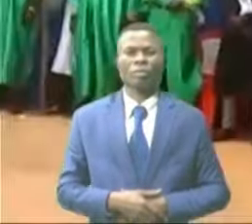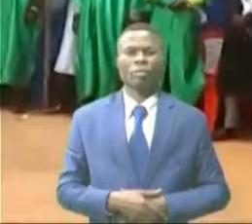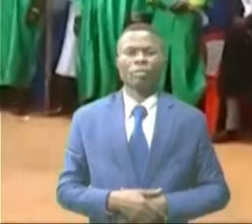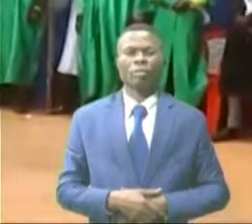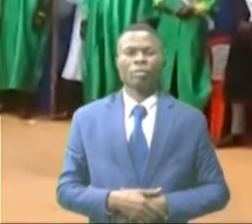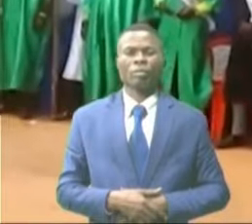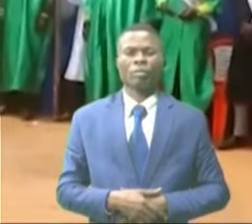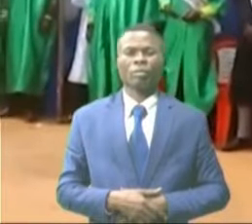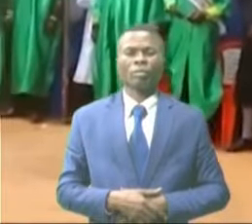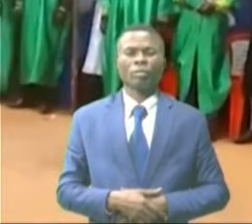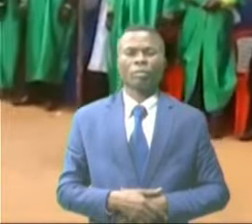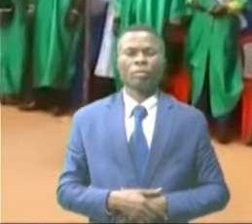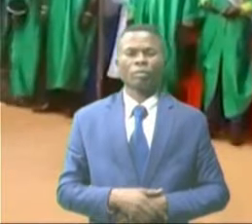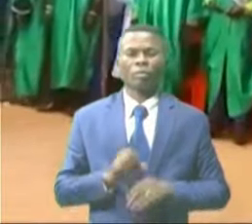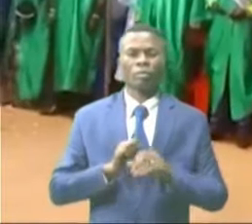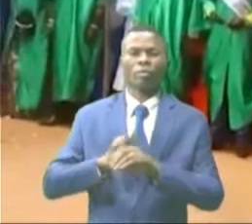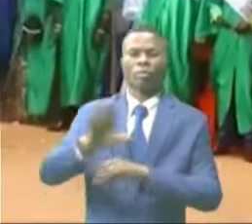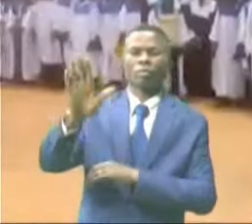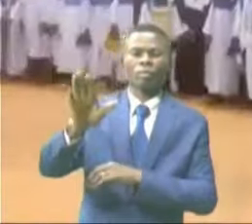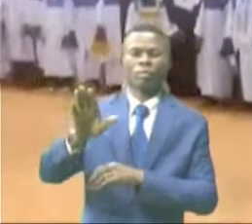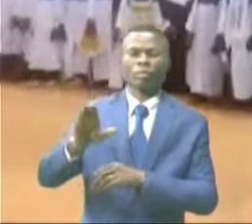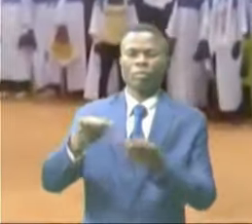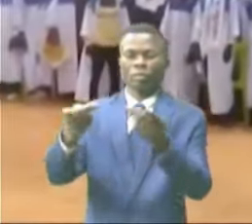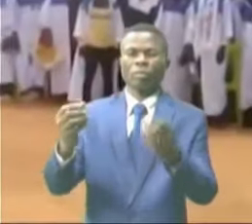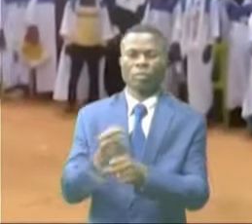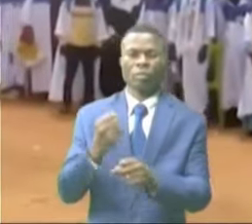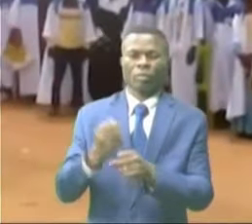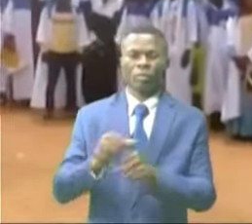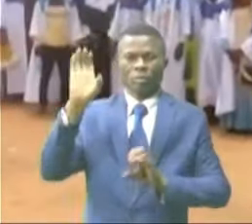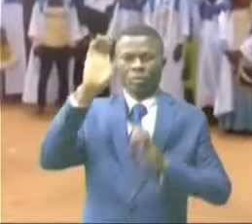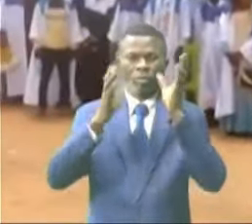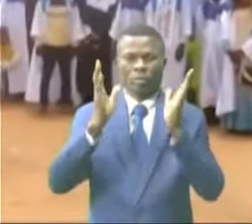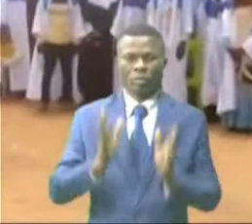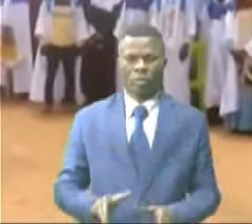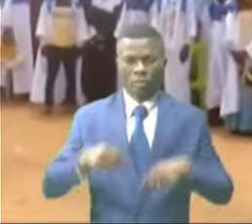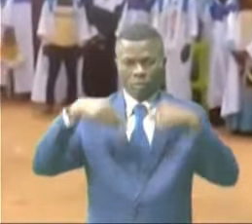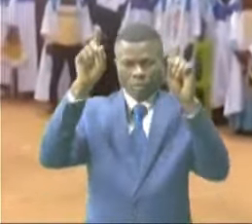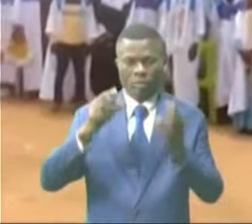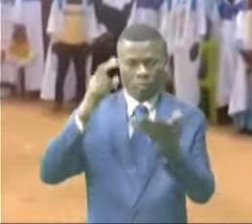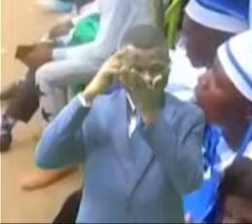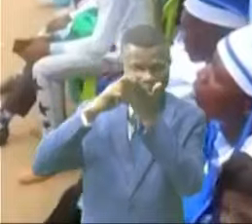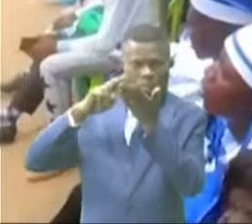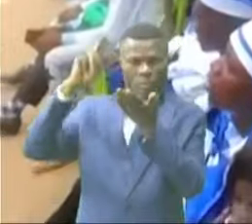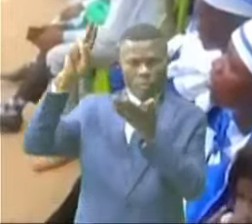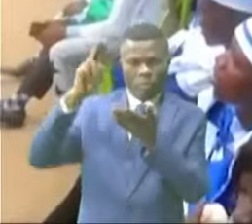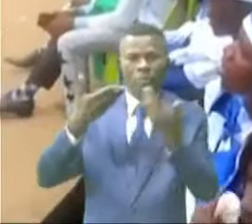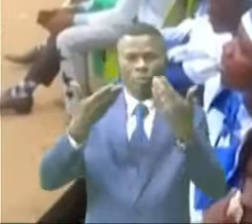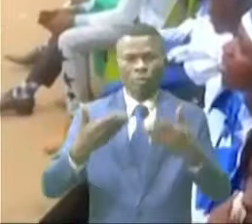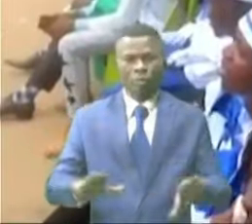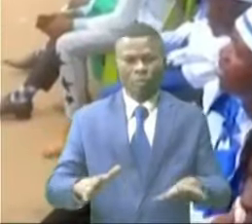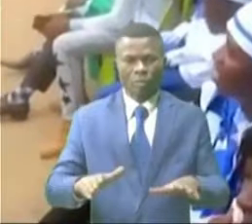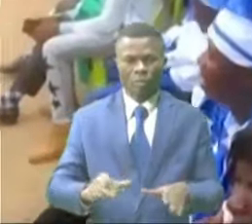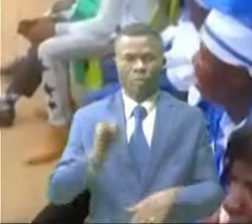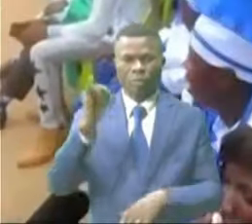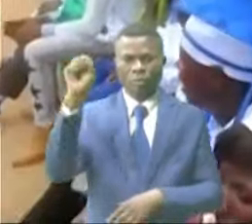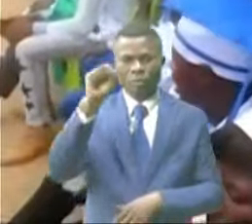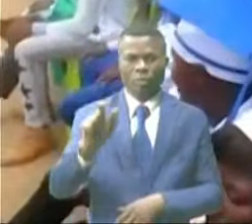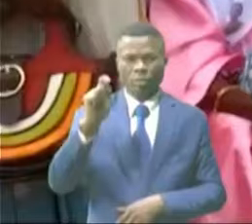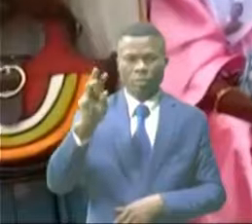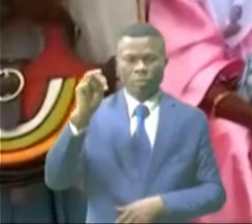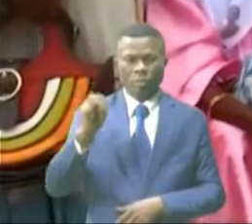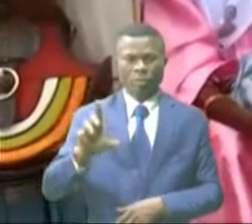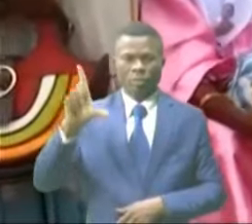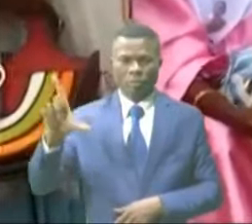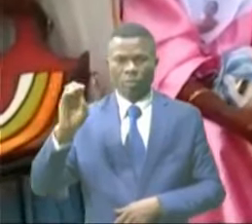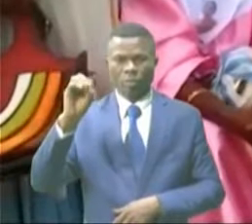médicales lance sur le marché de l'emploi des scientifiques. Pour cette année académique qui s'est clôturée, l'ISTEM Lodja a